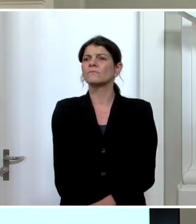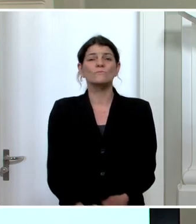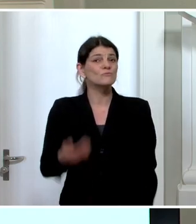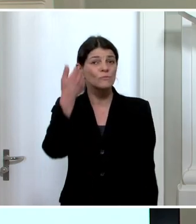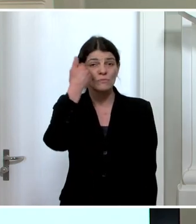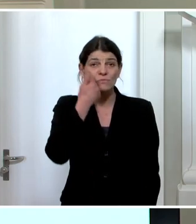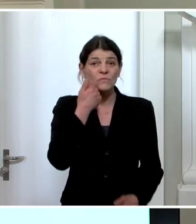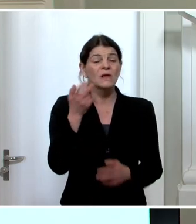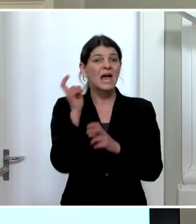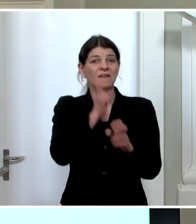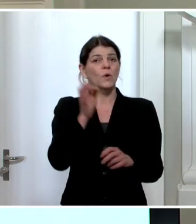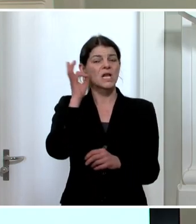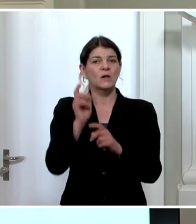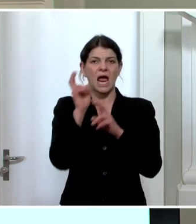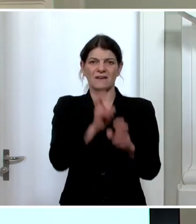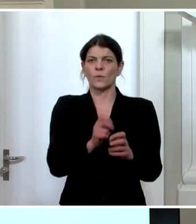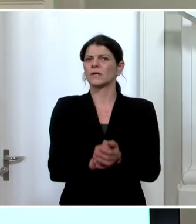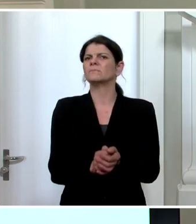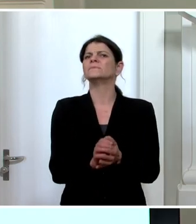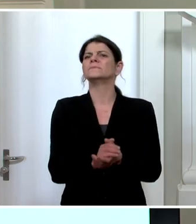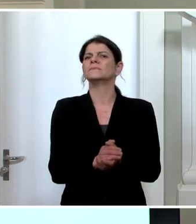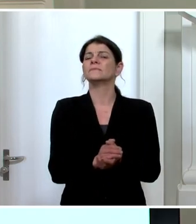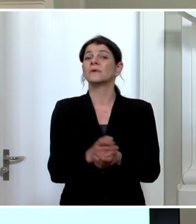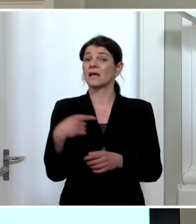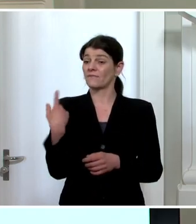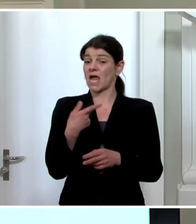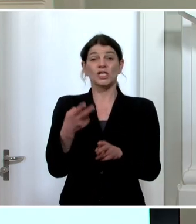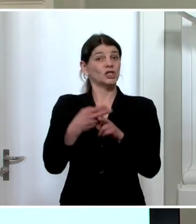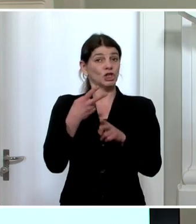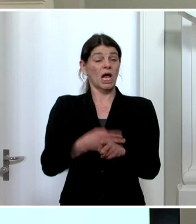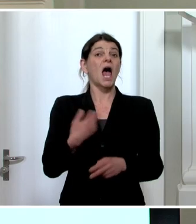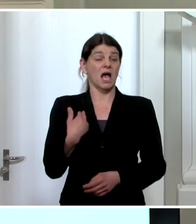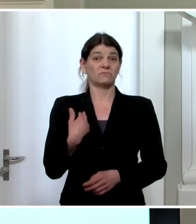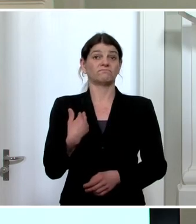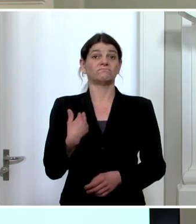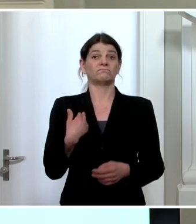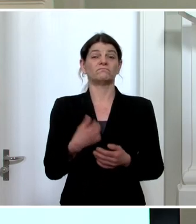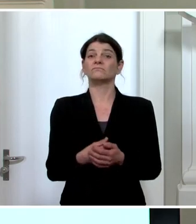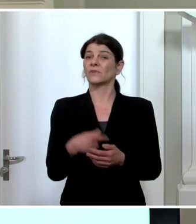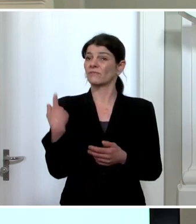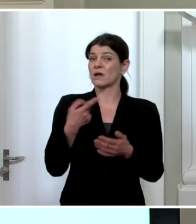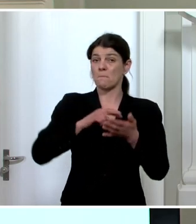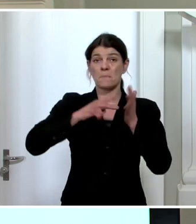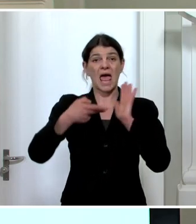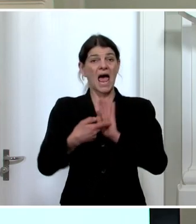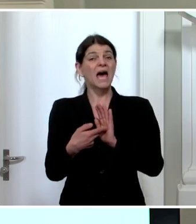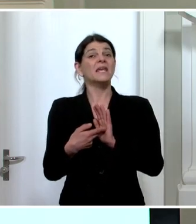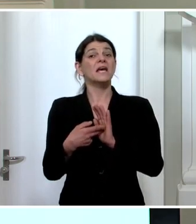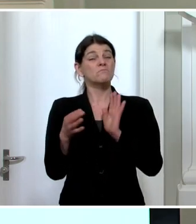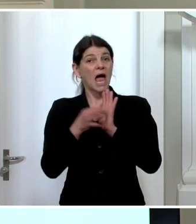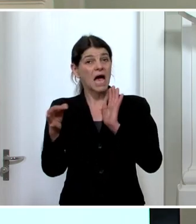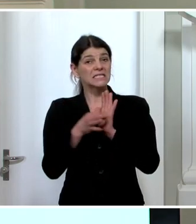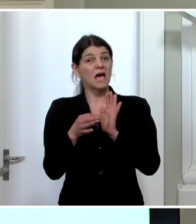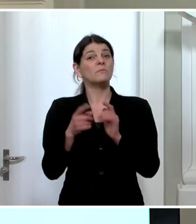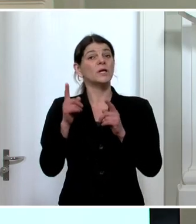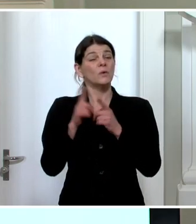Geschätzte Einwohnerinnen und Einwohner, wir als Staat planen und führen Maßnahmen ein, um